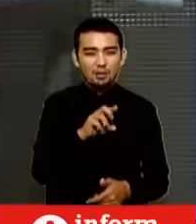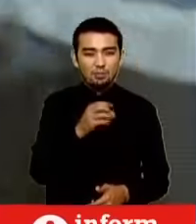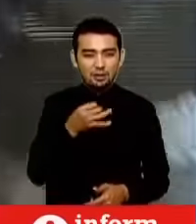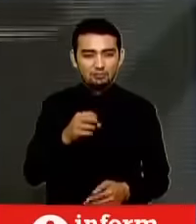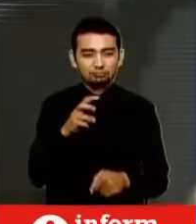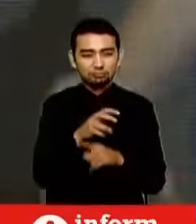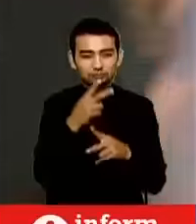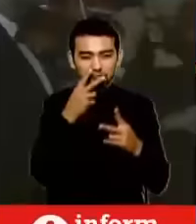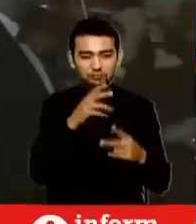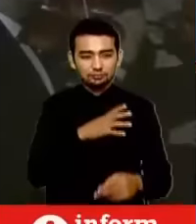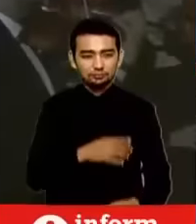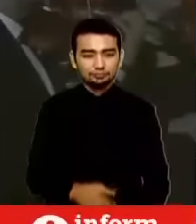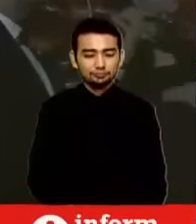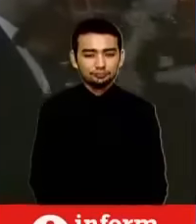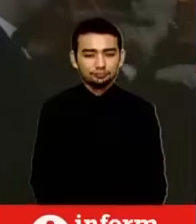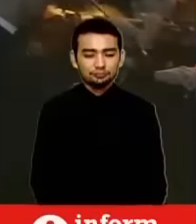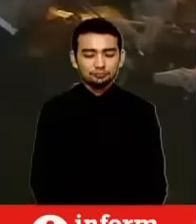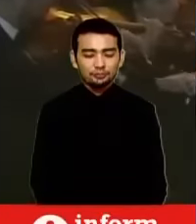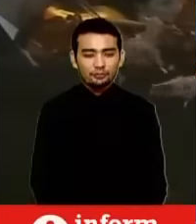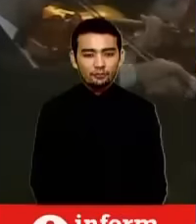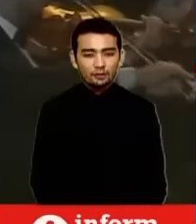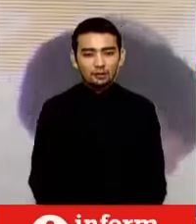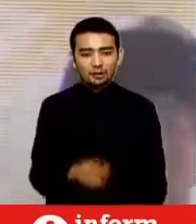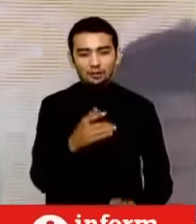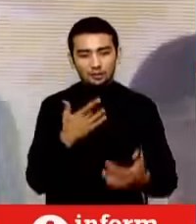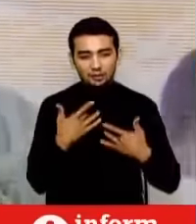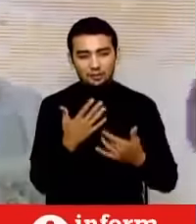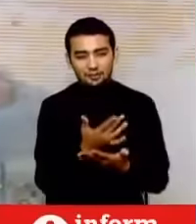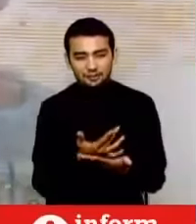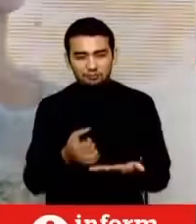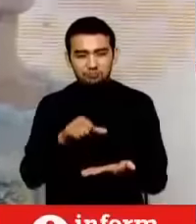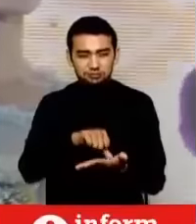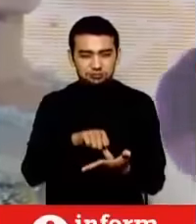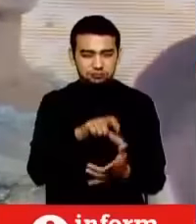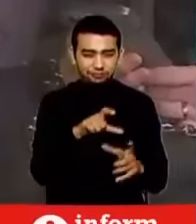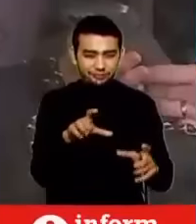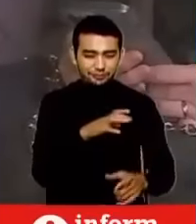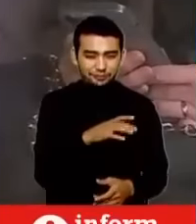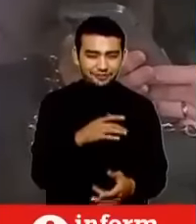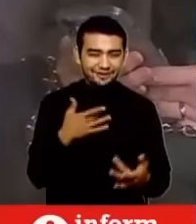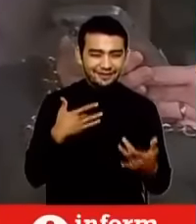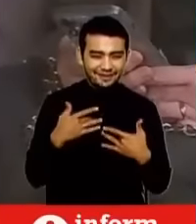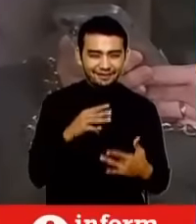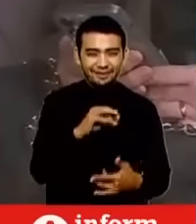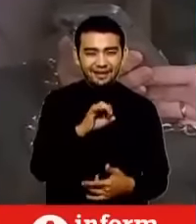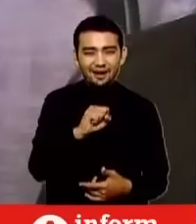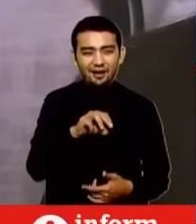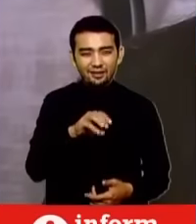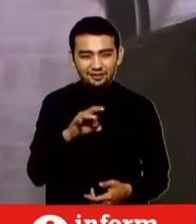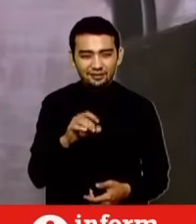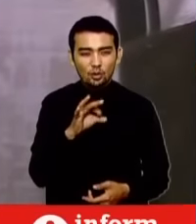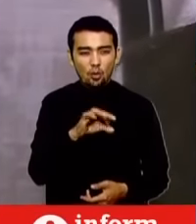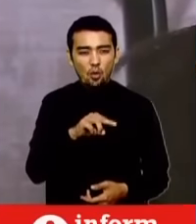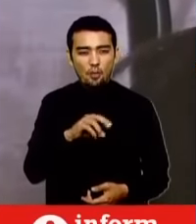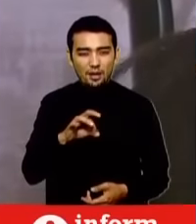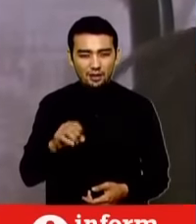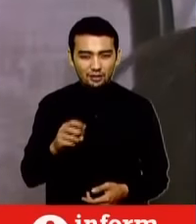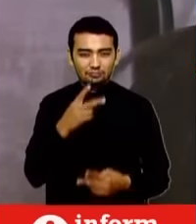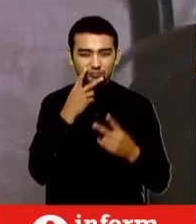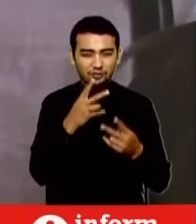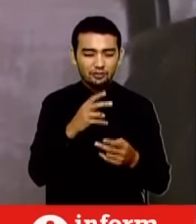Анитов. Чарующие голоса артистов «Казан Топ» собрал сотни людей музыкально-театрального жанра. Ценители оперного искусства заняли